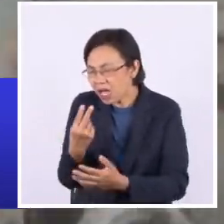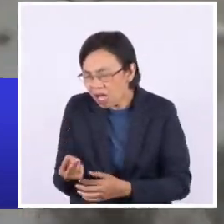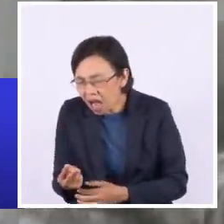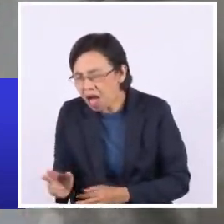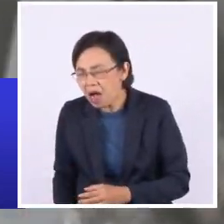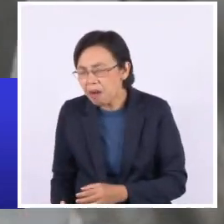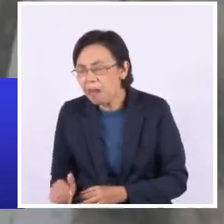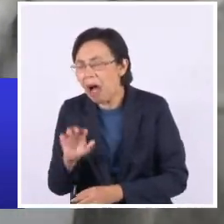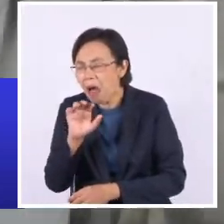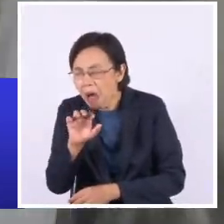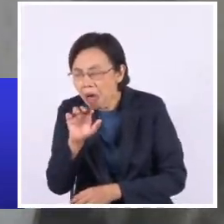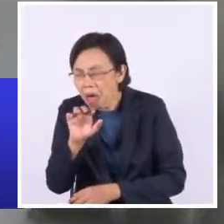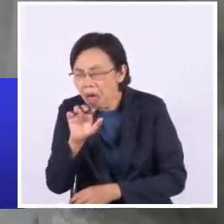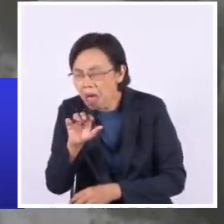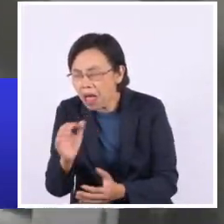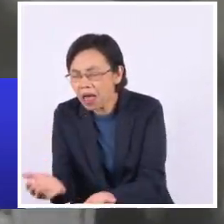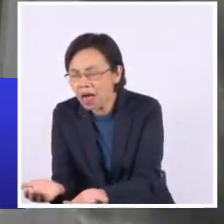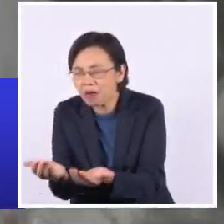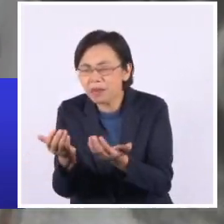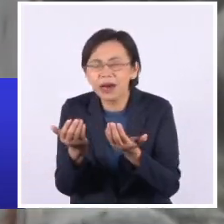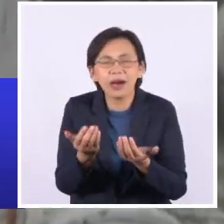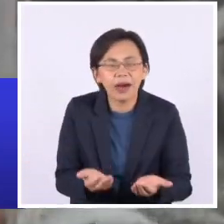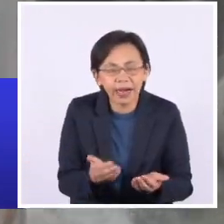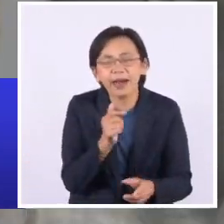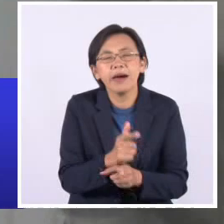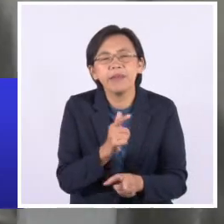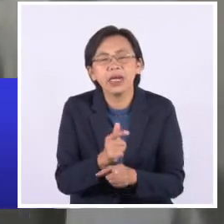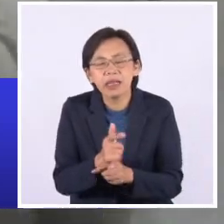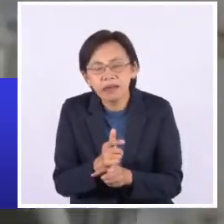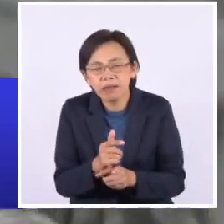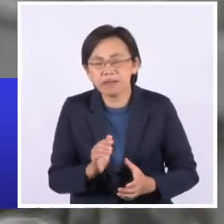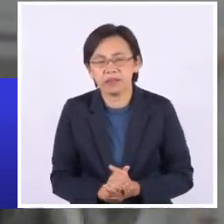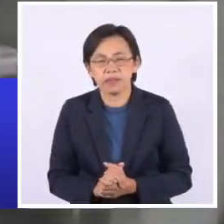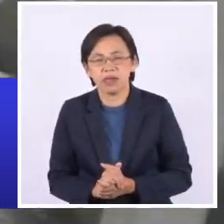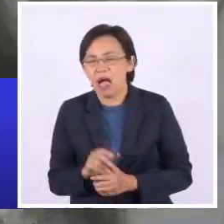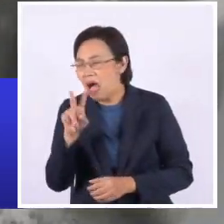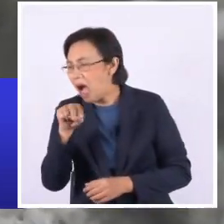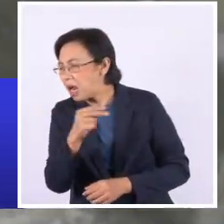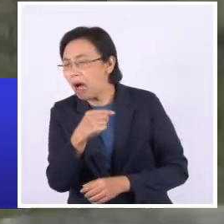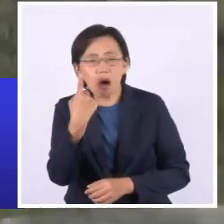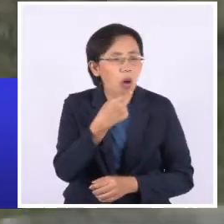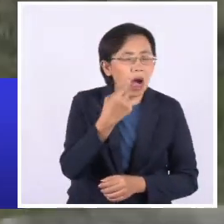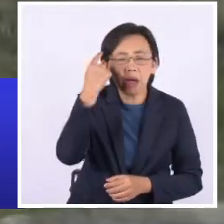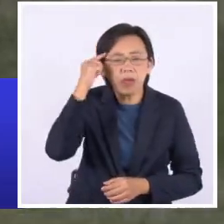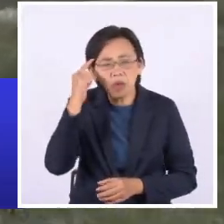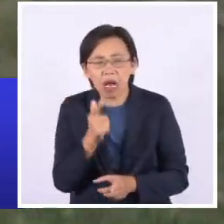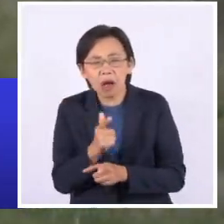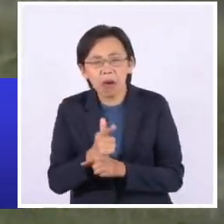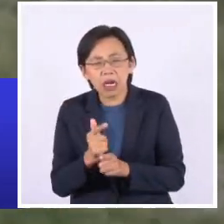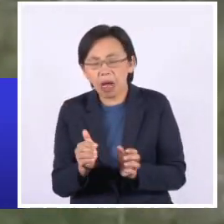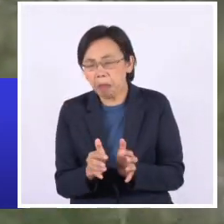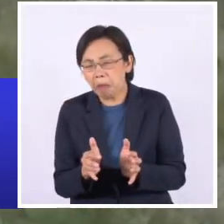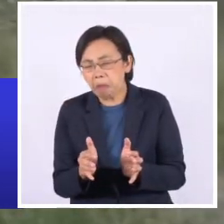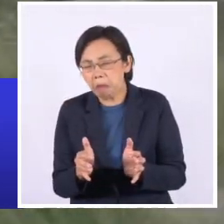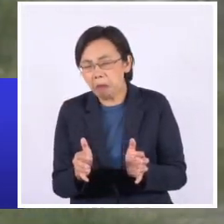ารน่ะเก็บมาเลี้ยงมาถ่ายรูปอะไรคือหาเจ้าของแล้วก็ไม่มีใคร เลี้ยงไม่เชื่อง เออใครต